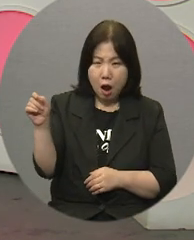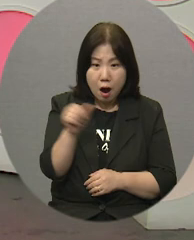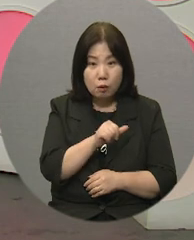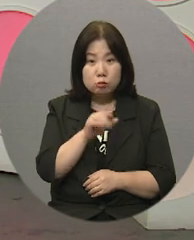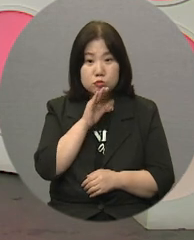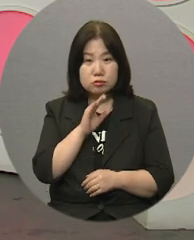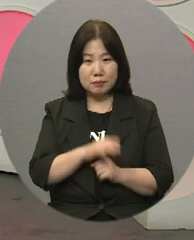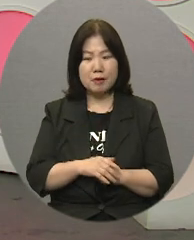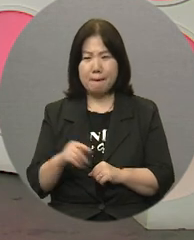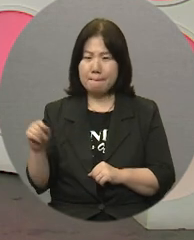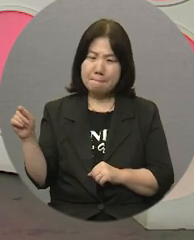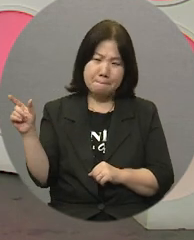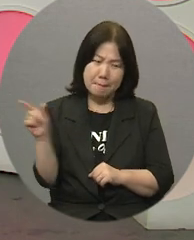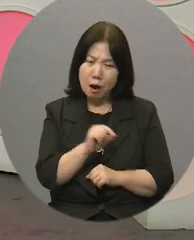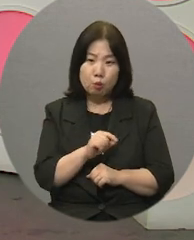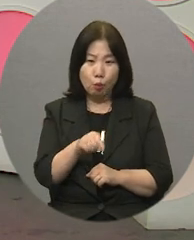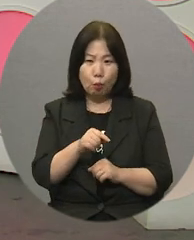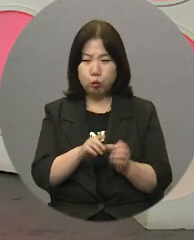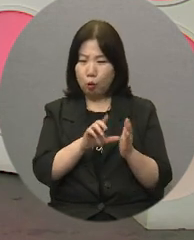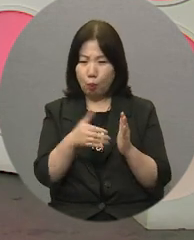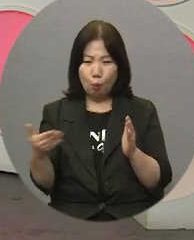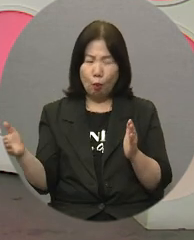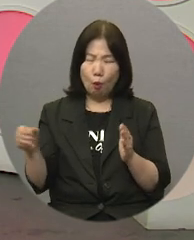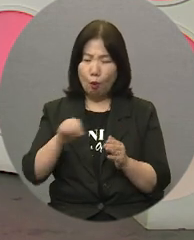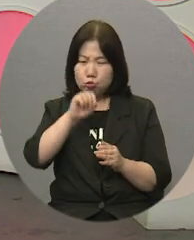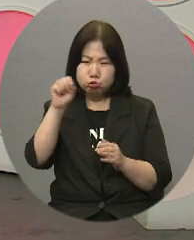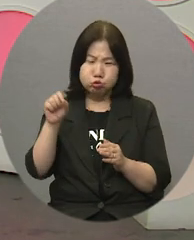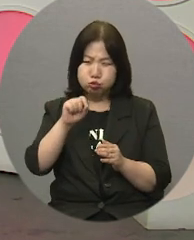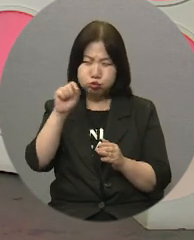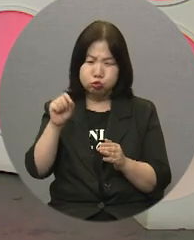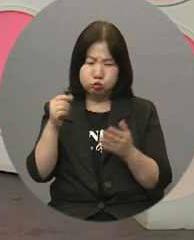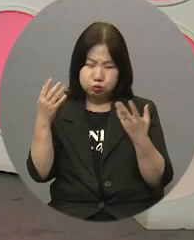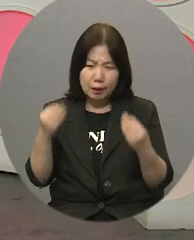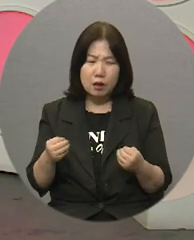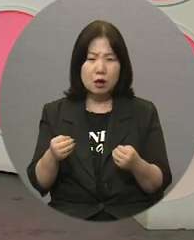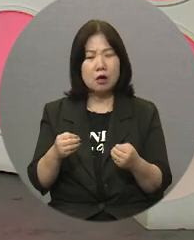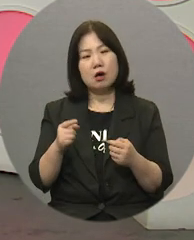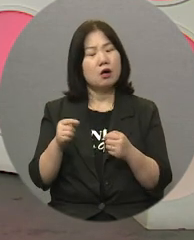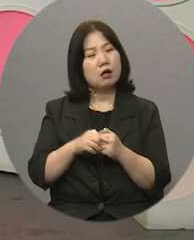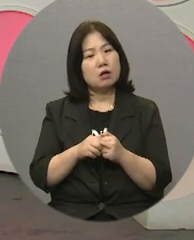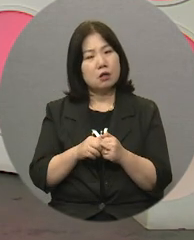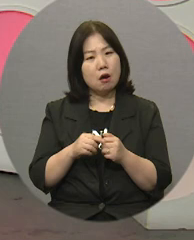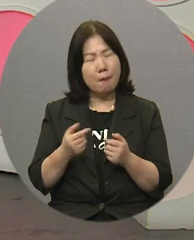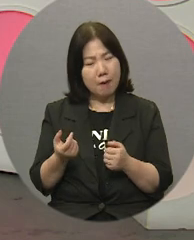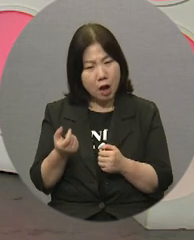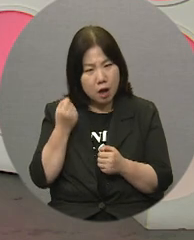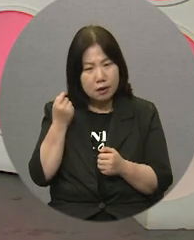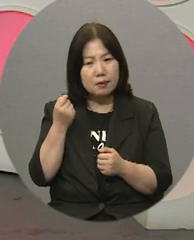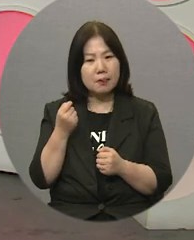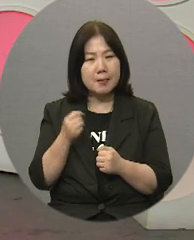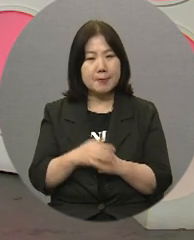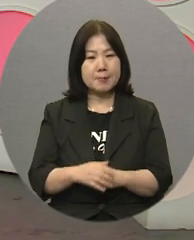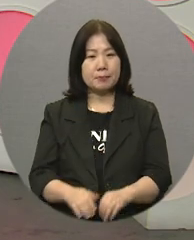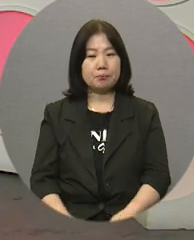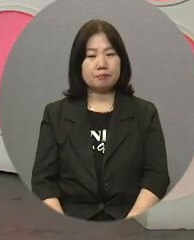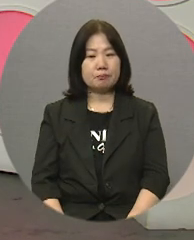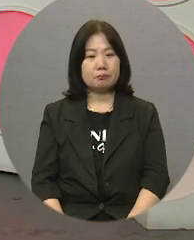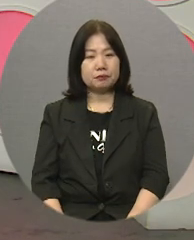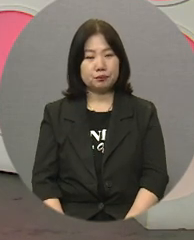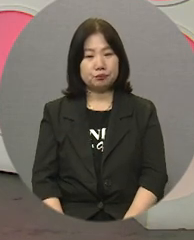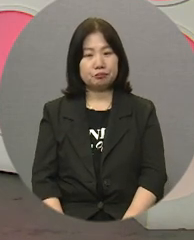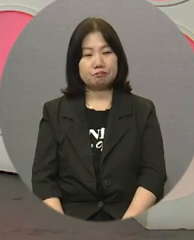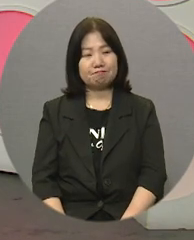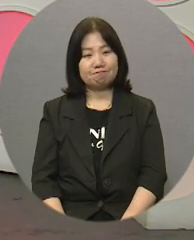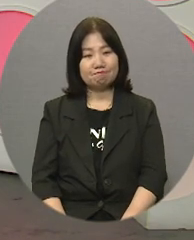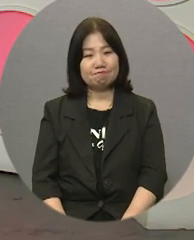빠르잖아요. 요새는 어느 시점 가면 빨라진단 말이에요. 지금 아버님 어머니도 굉장히 세월 빠르게 간다 이렇게 느끼시는 분도 계실 거고 아니면 뭐 천천히